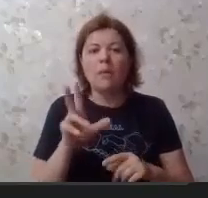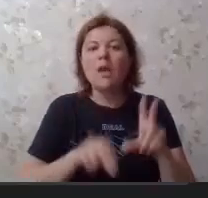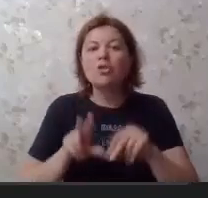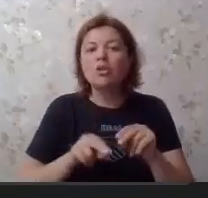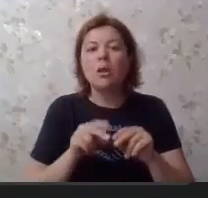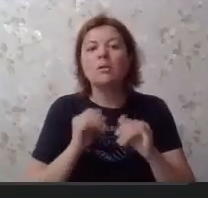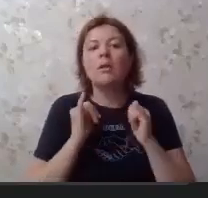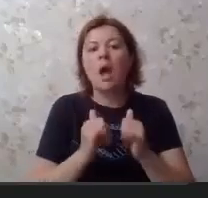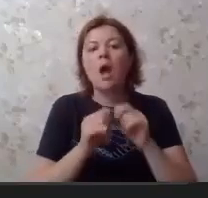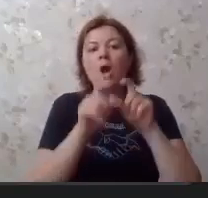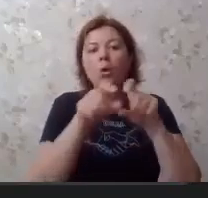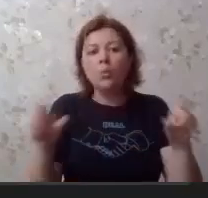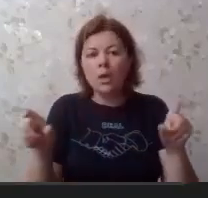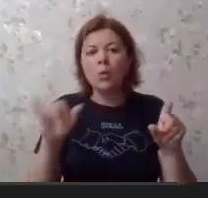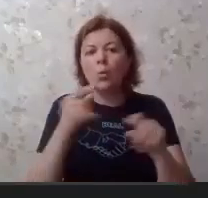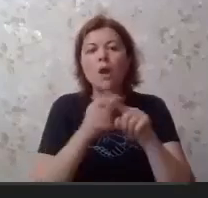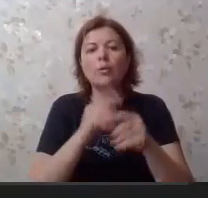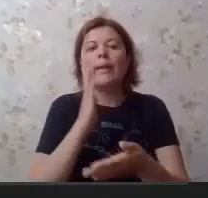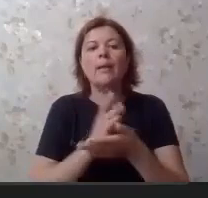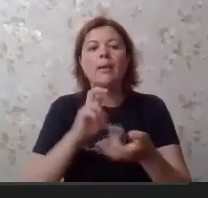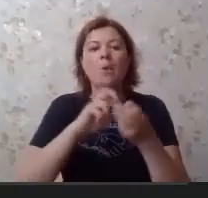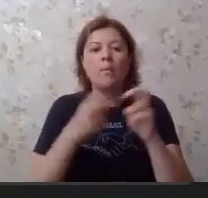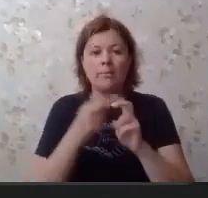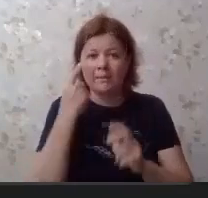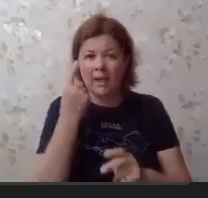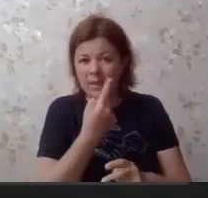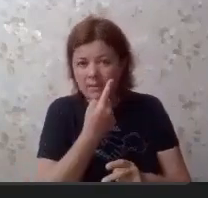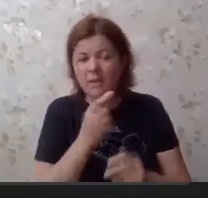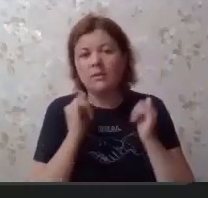с проблемами зрения, то есть слепых,